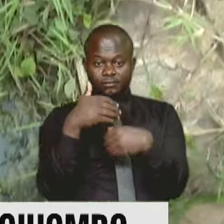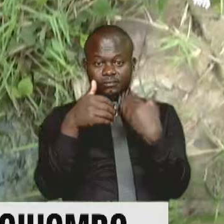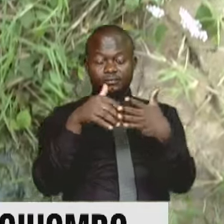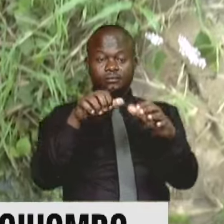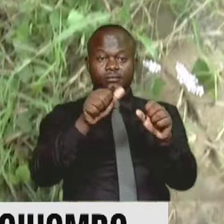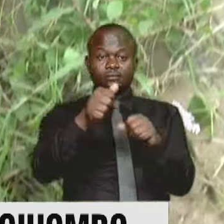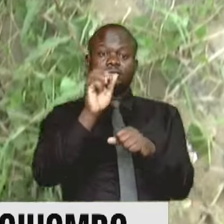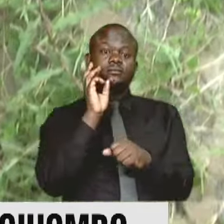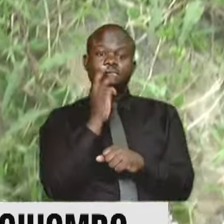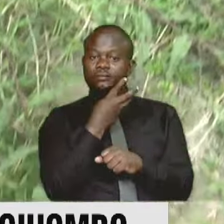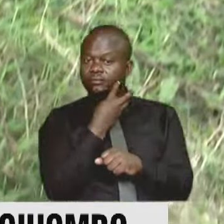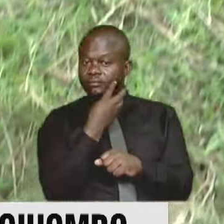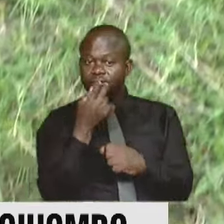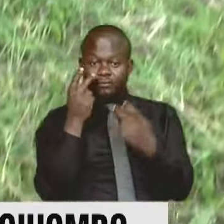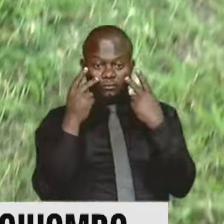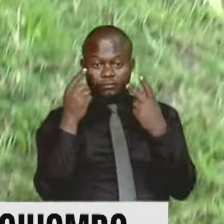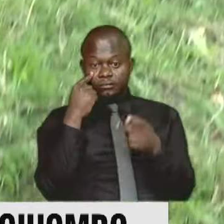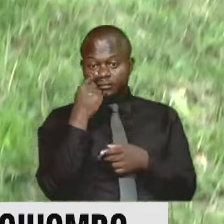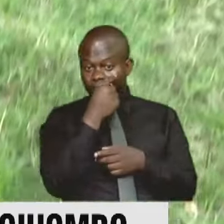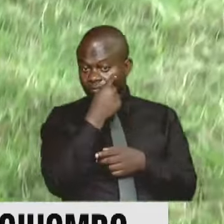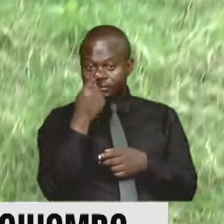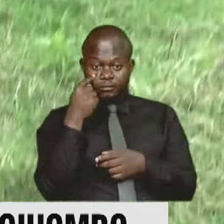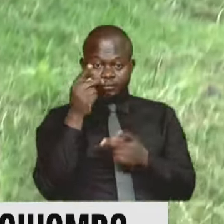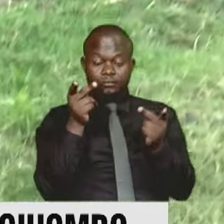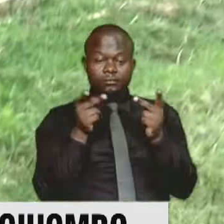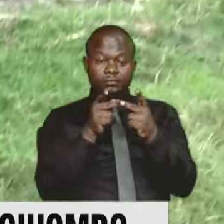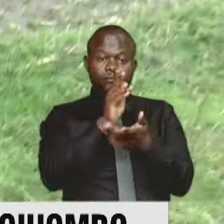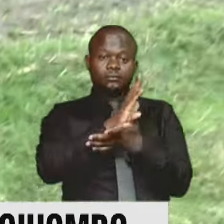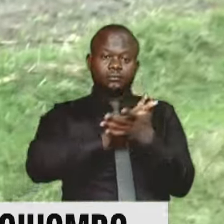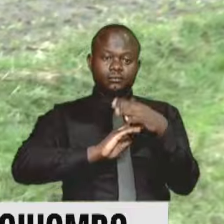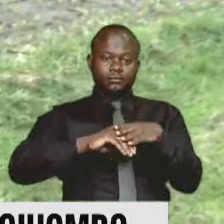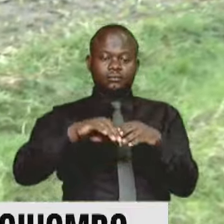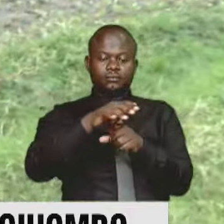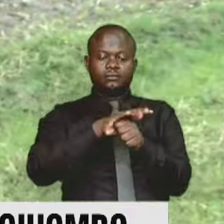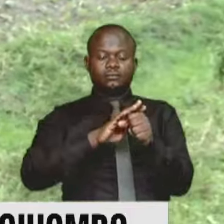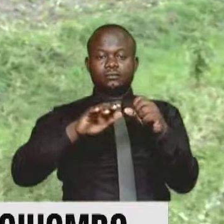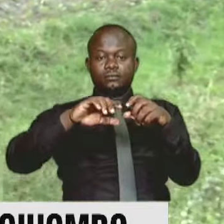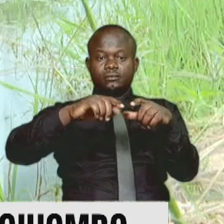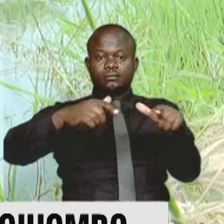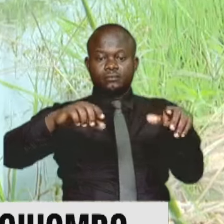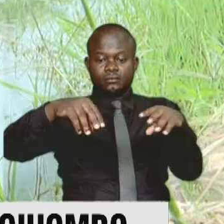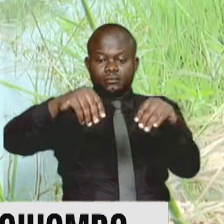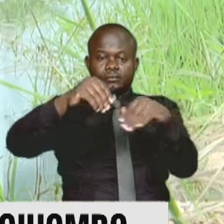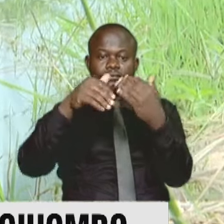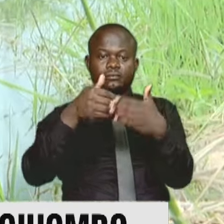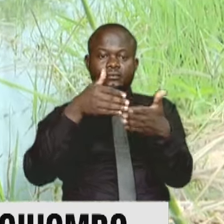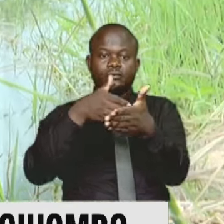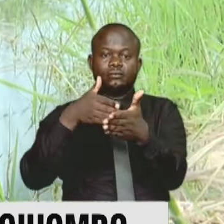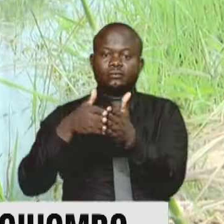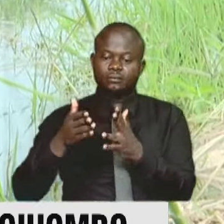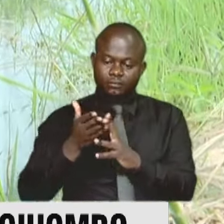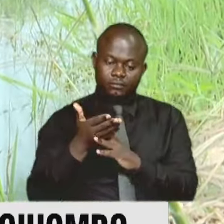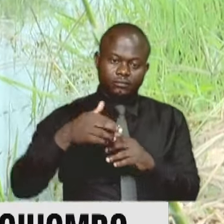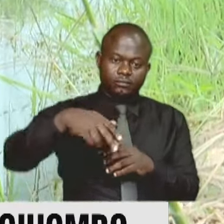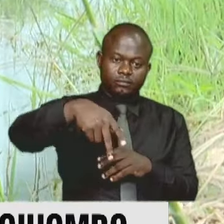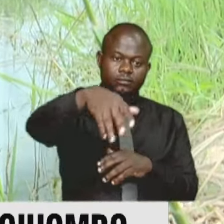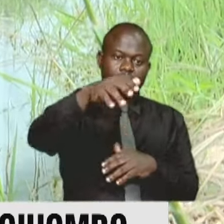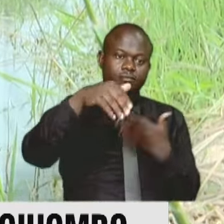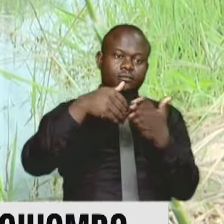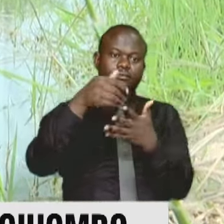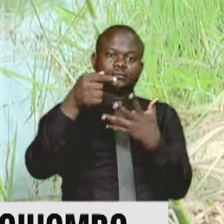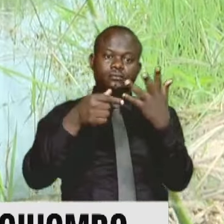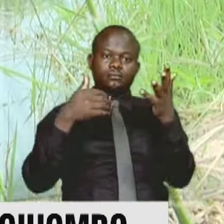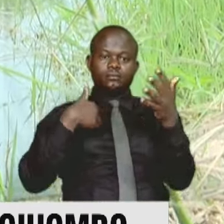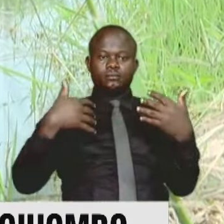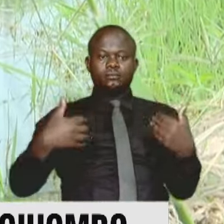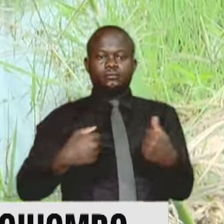mazi. Urebesheje ijisho hari hamwe iyi kanari yuzuyemo itaka, ahandi imeramo ibyatsi bivuze amazi gutambuka. Ibi ngo bigira